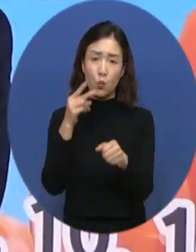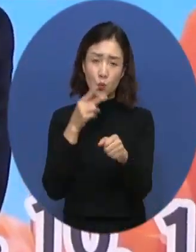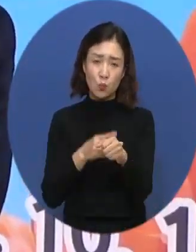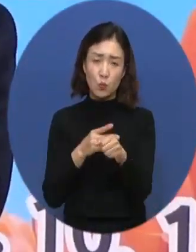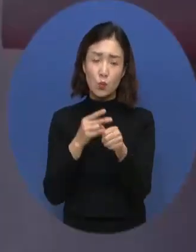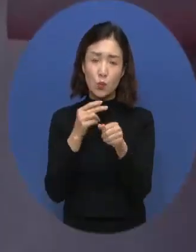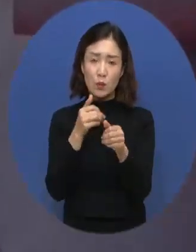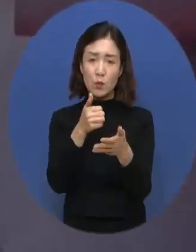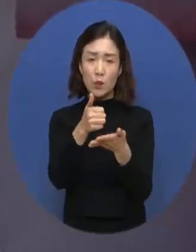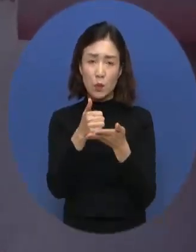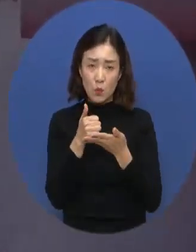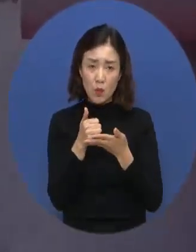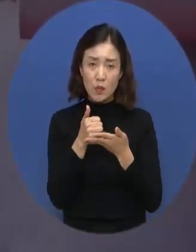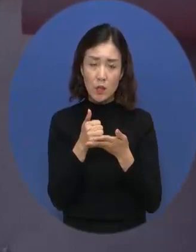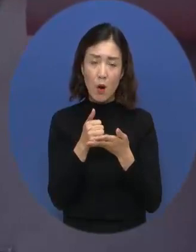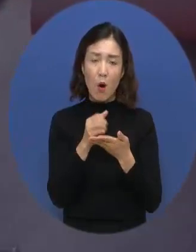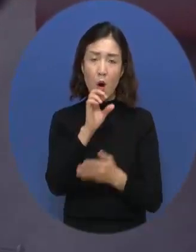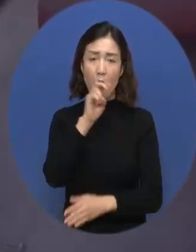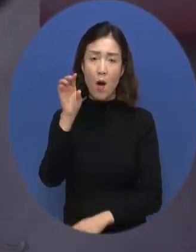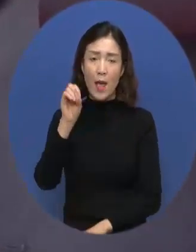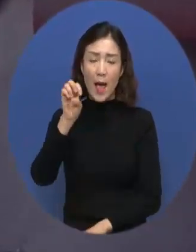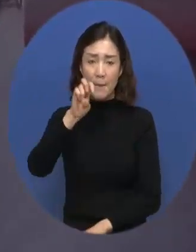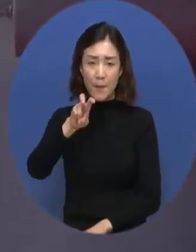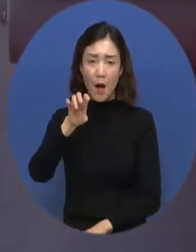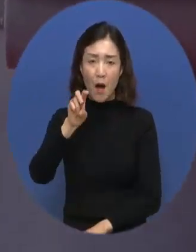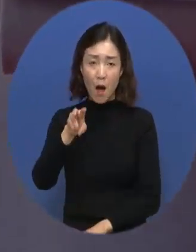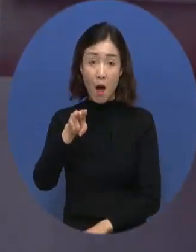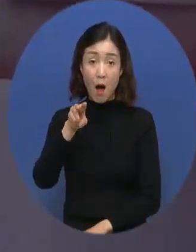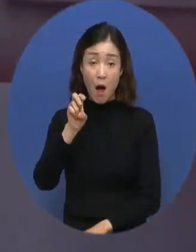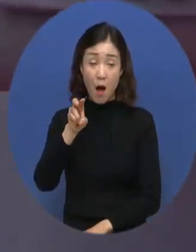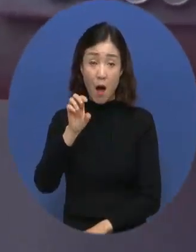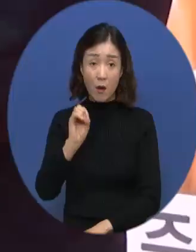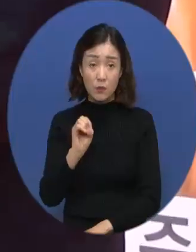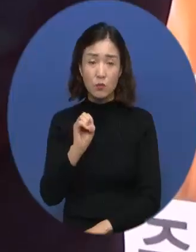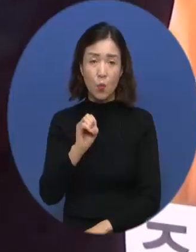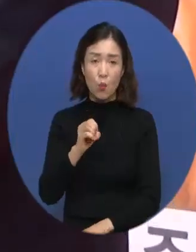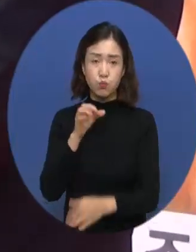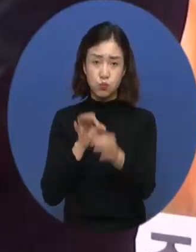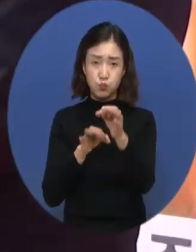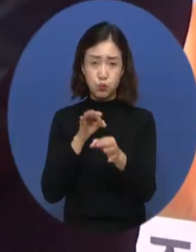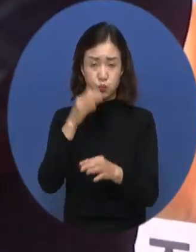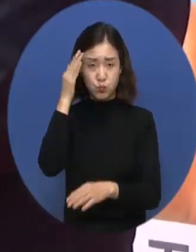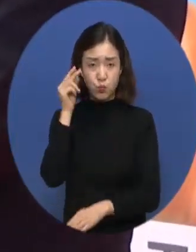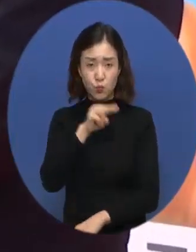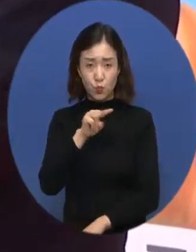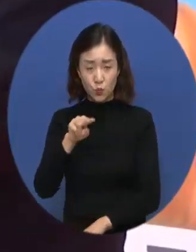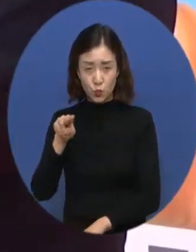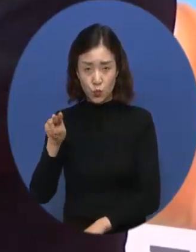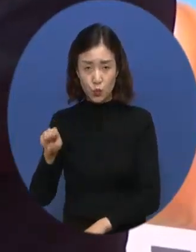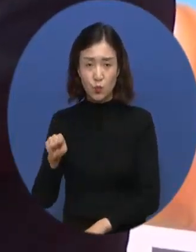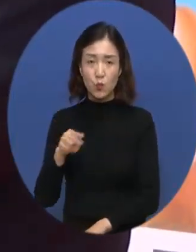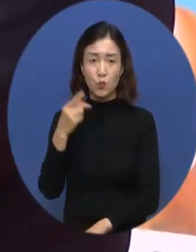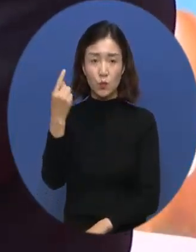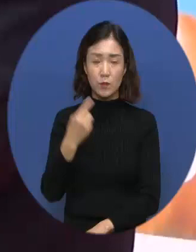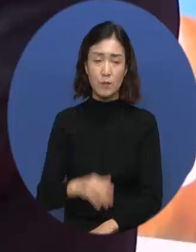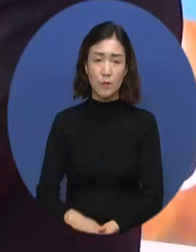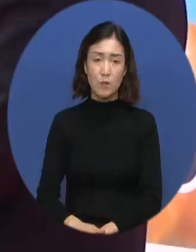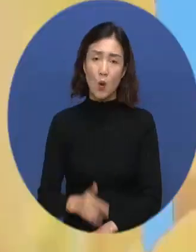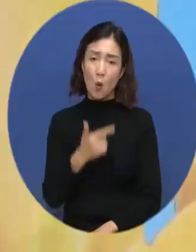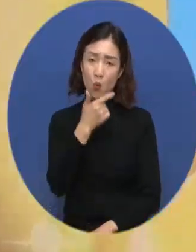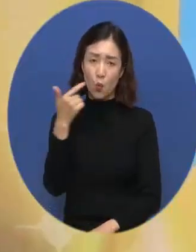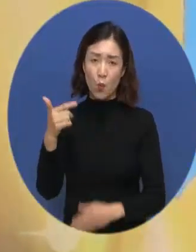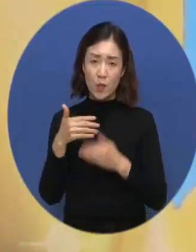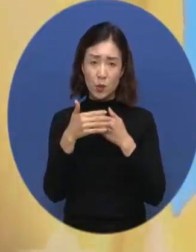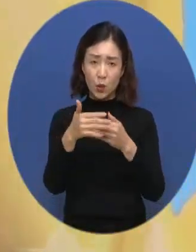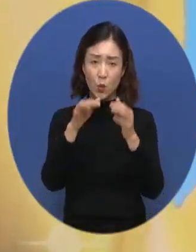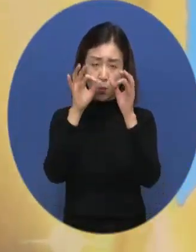해주셔서 우리 책을 하고 계시는 우리 한철균 프로기자님께 과학장 최영준. 규모와 진행을 보니 행사